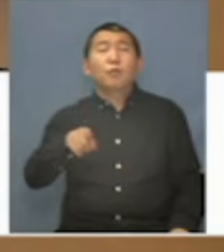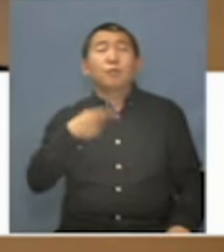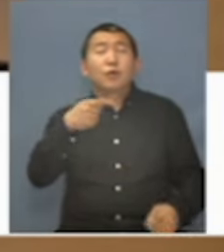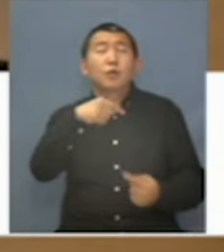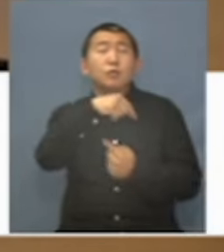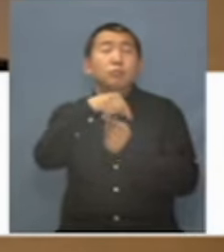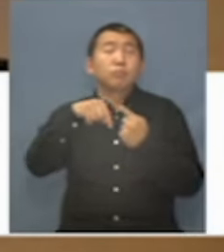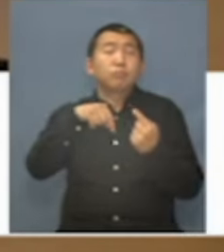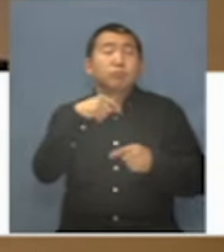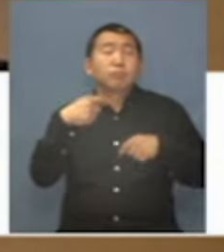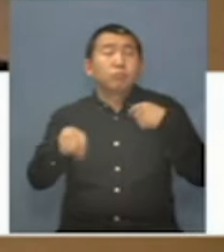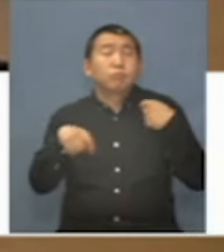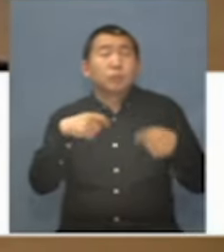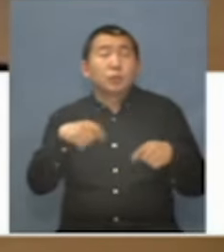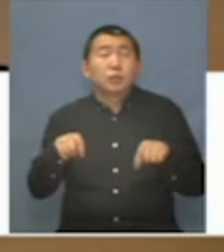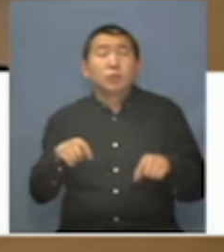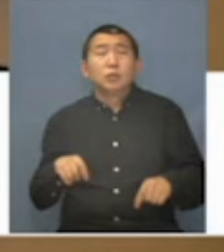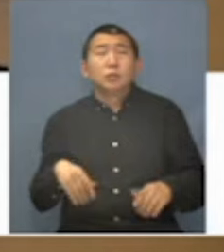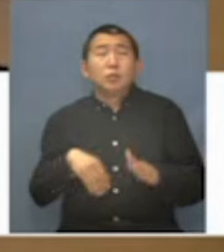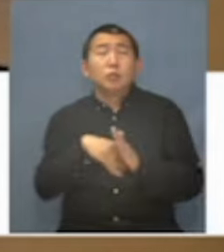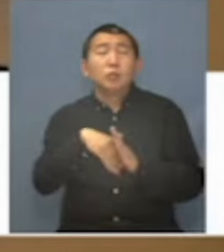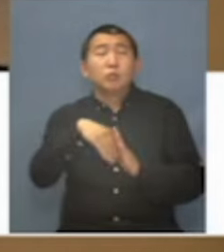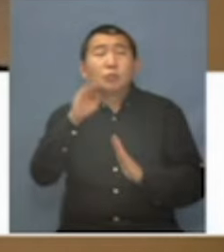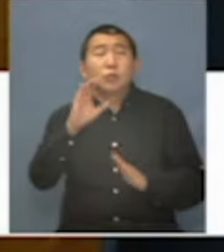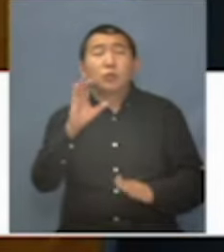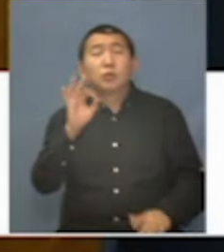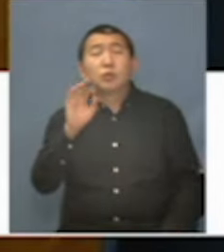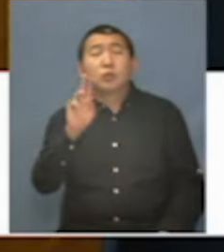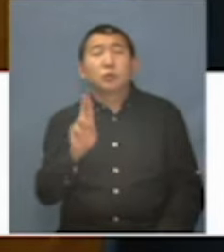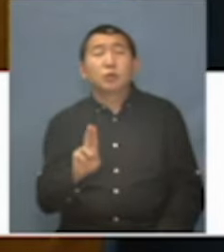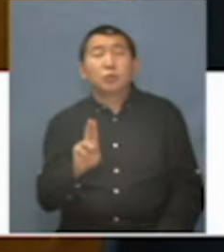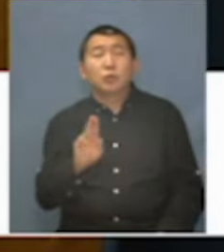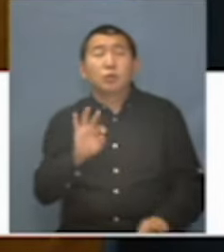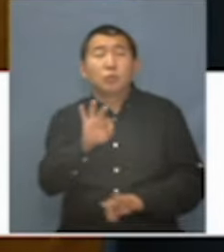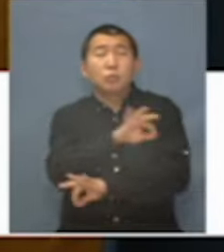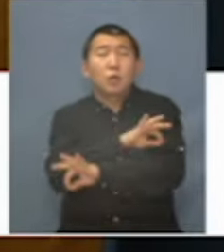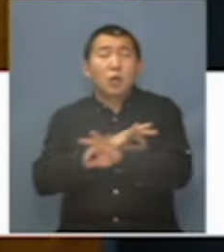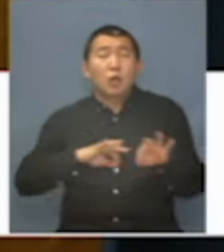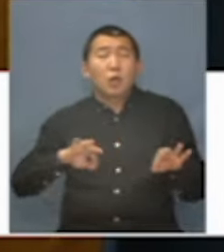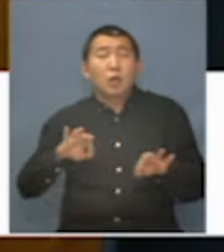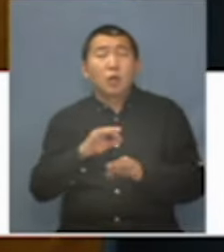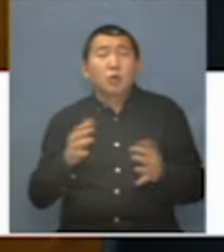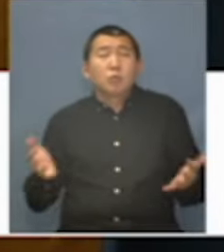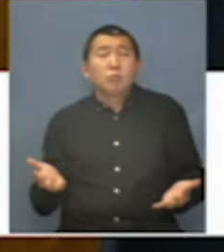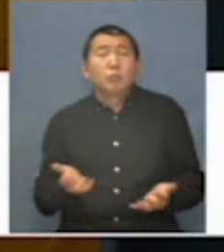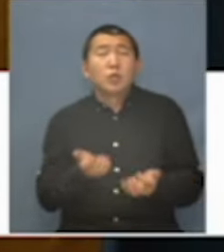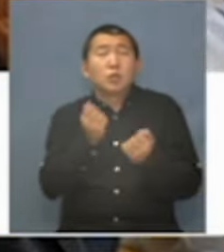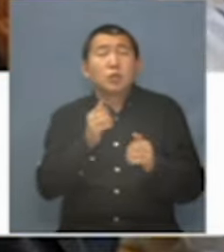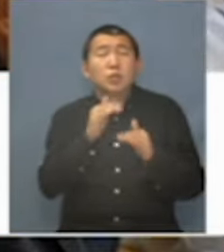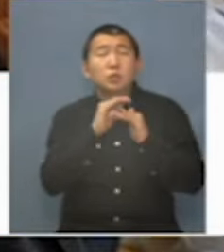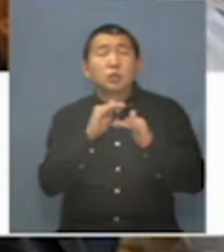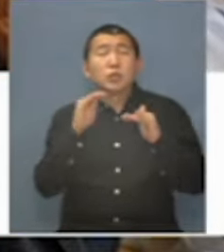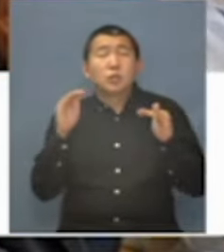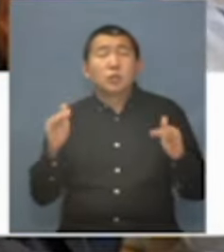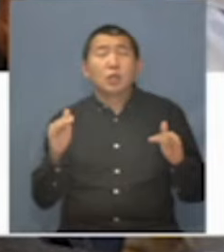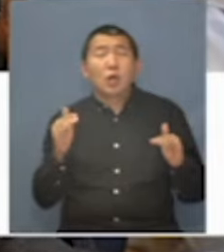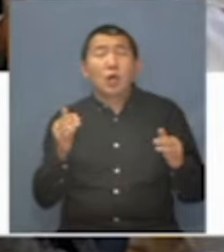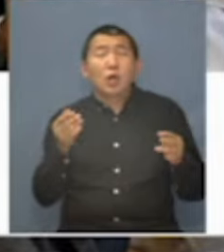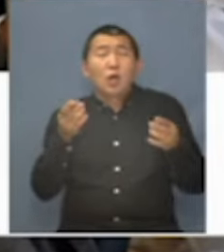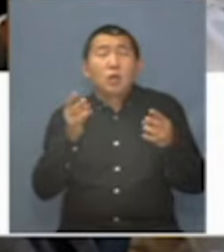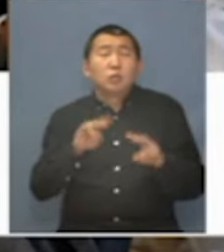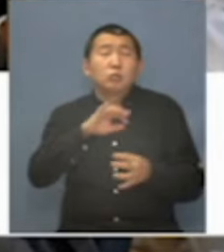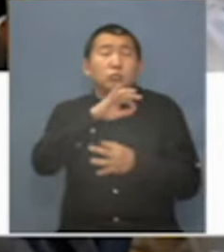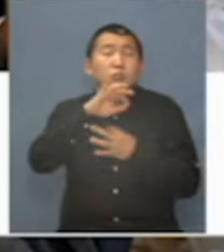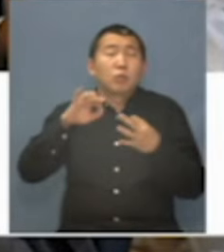акима области, в регионе успешно реализуется социальный проект «Мирым», направленный на поддержку детей, оставшихся без попечения родителей. Отметим,